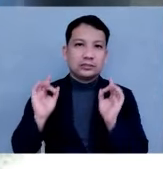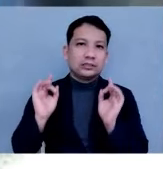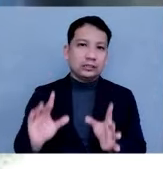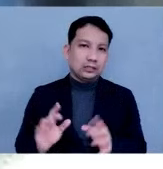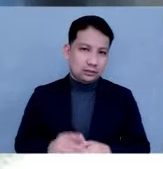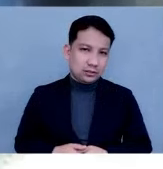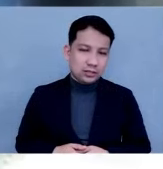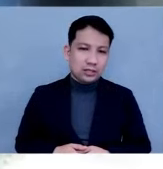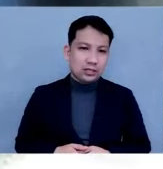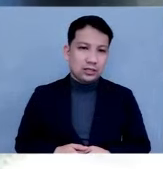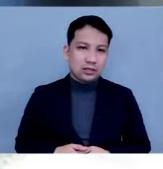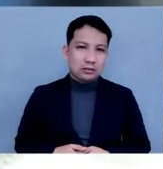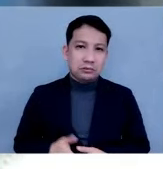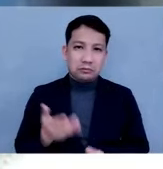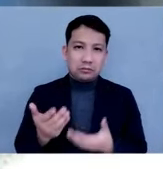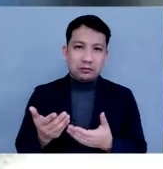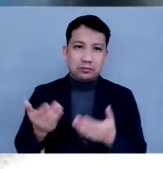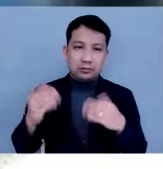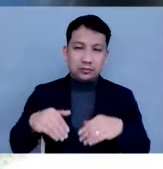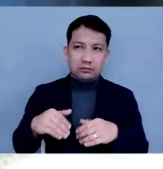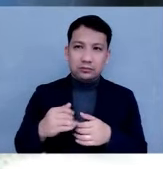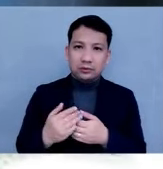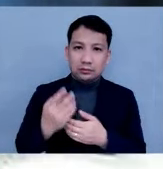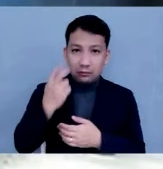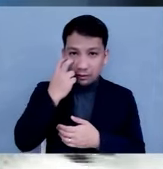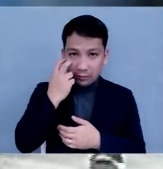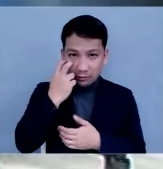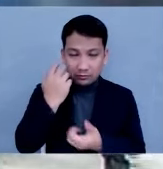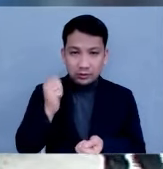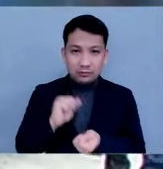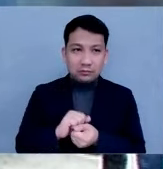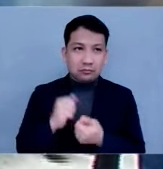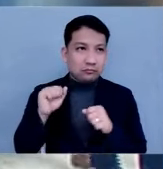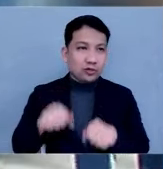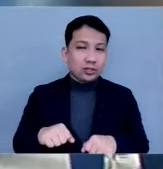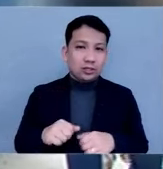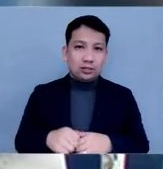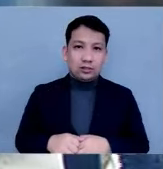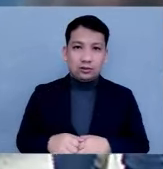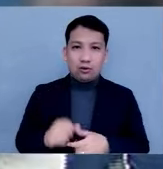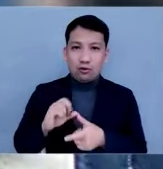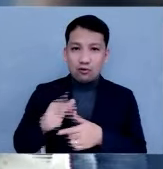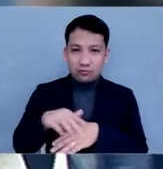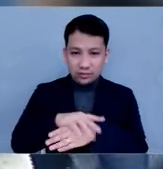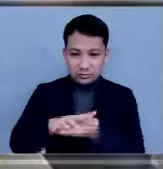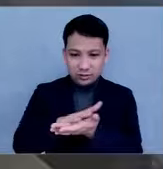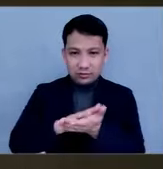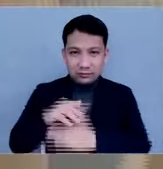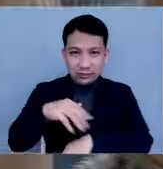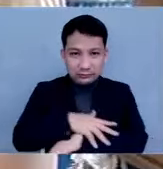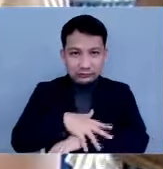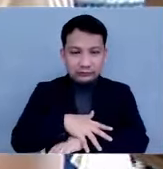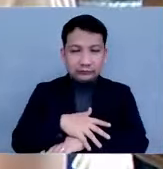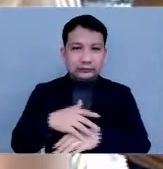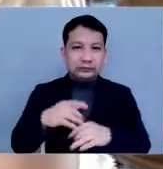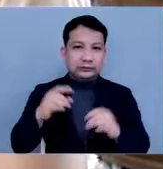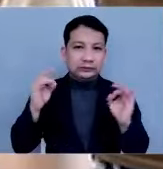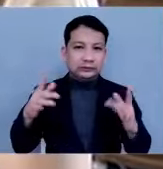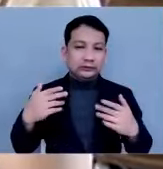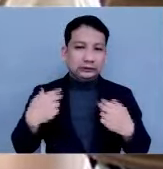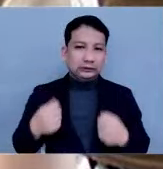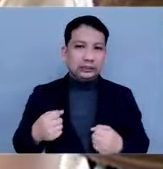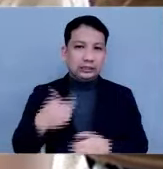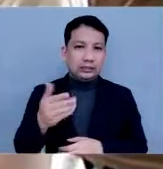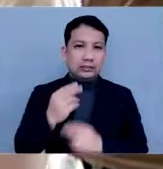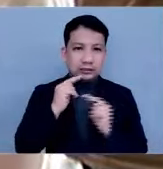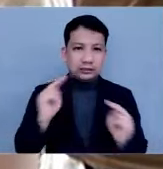cause blindness or at least harm doon sa mga tao. Nagbabalita mula